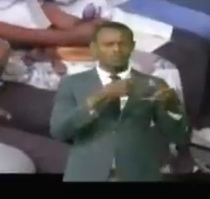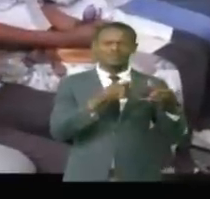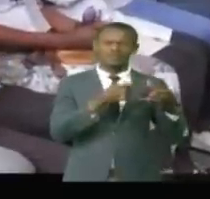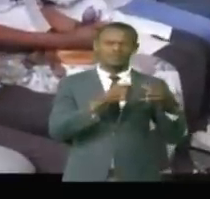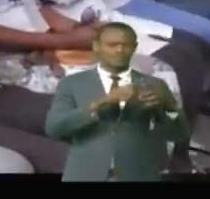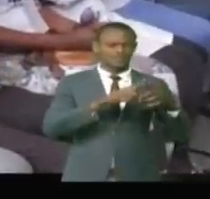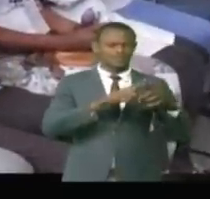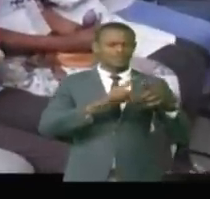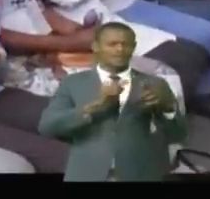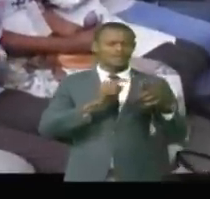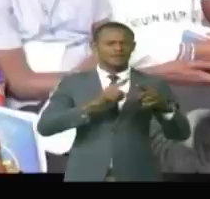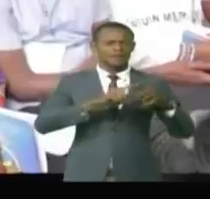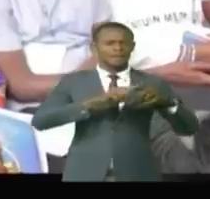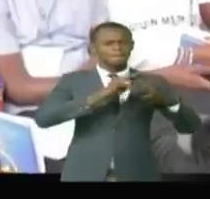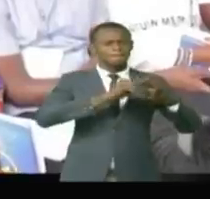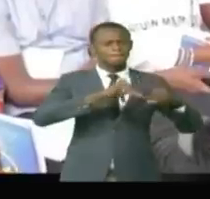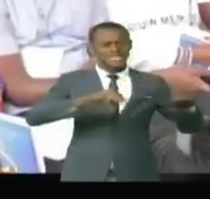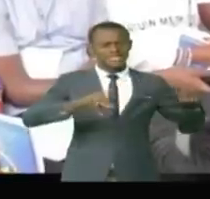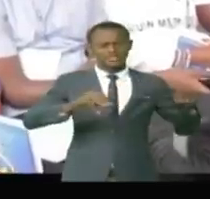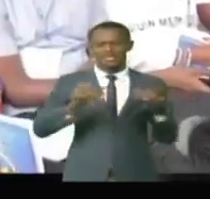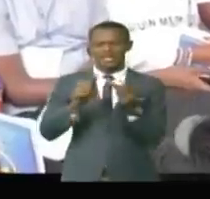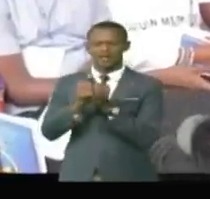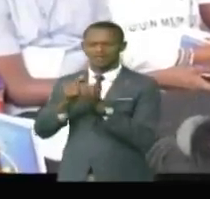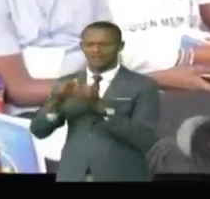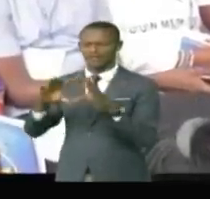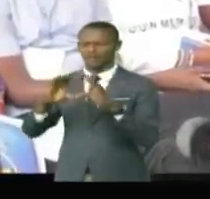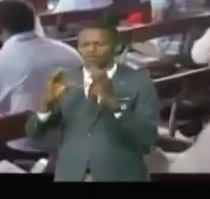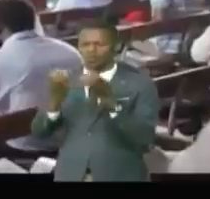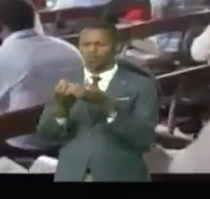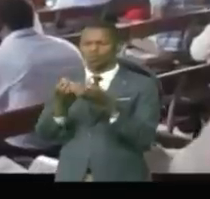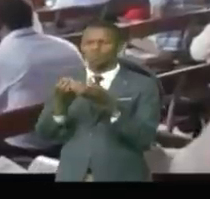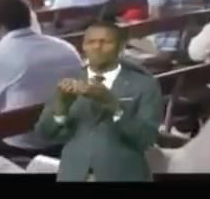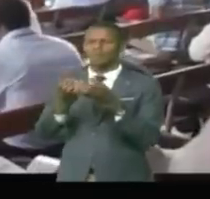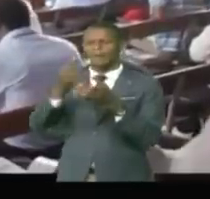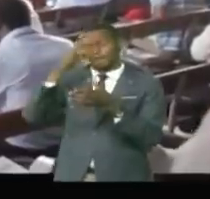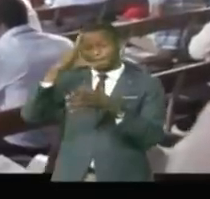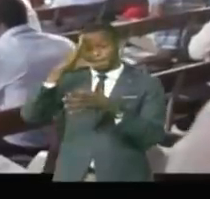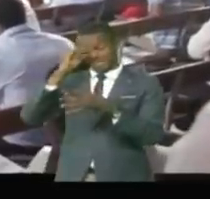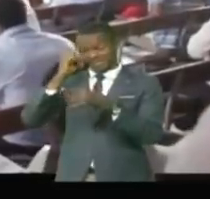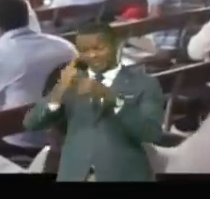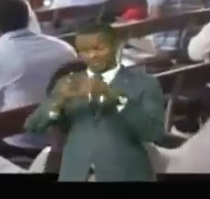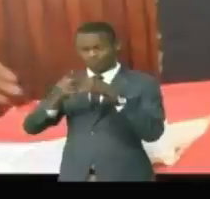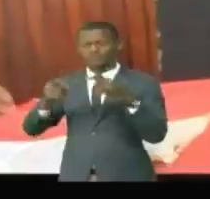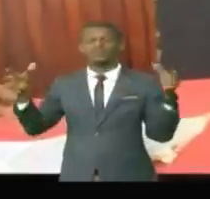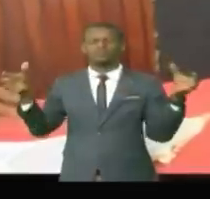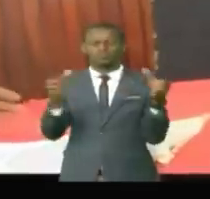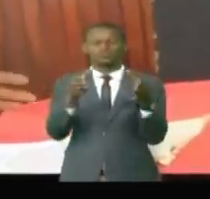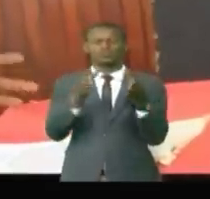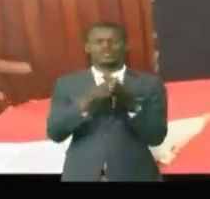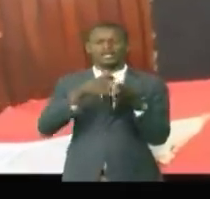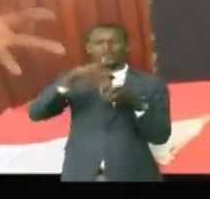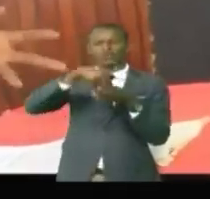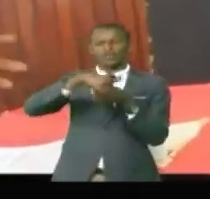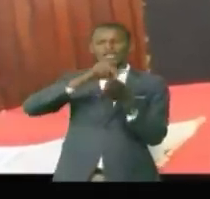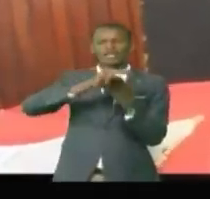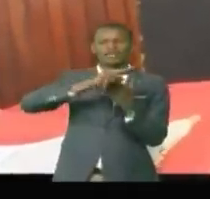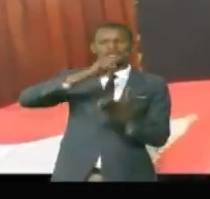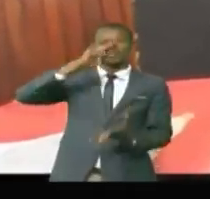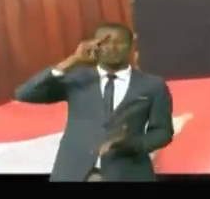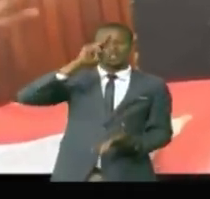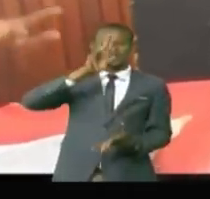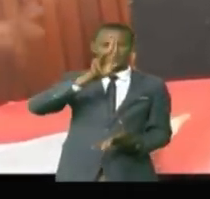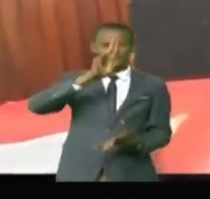série de conférences débat en milieu universitaire. L'Université pédagogique nationale UPN est le premier site